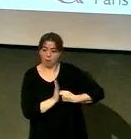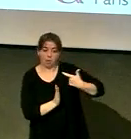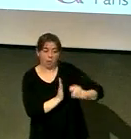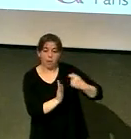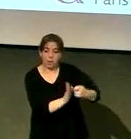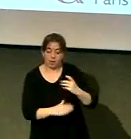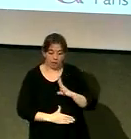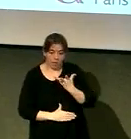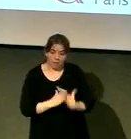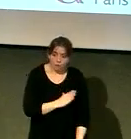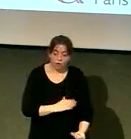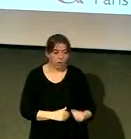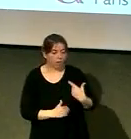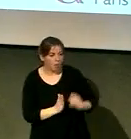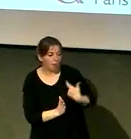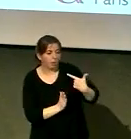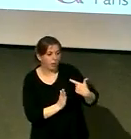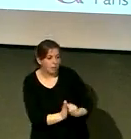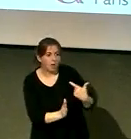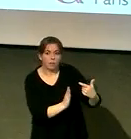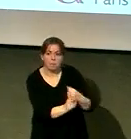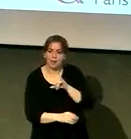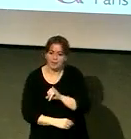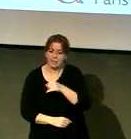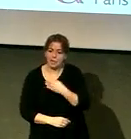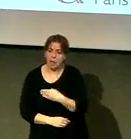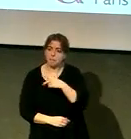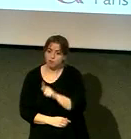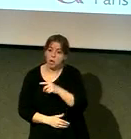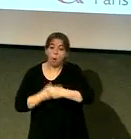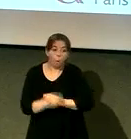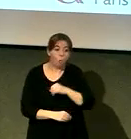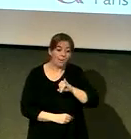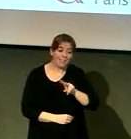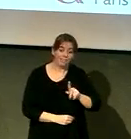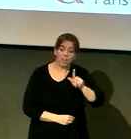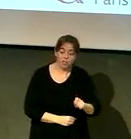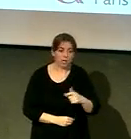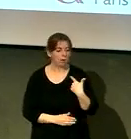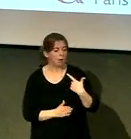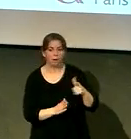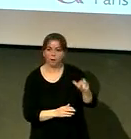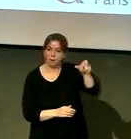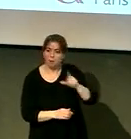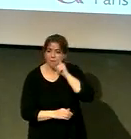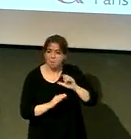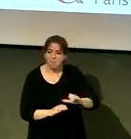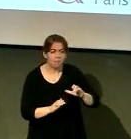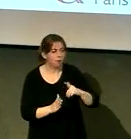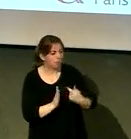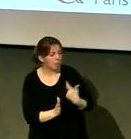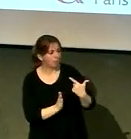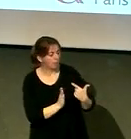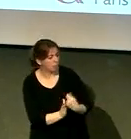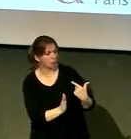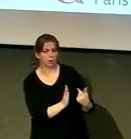répétées. On voit souvent ces grossesses qui ne vont pas jusqu'à leur terme, qui se répètent